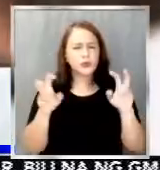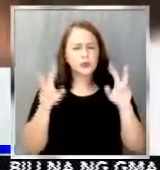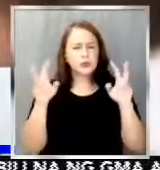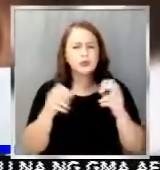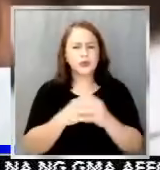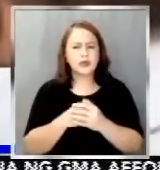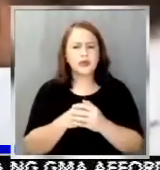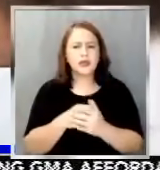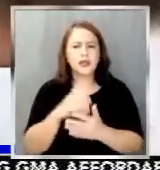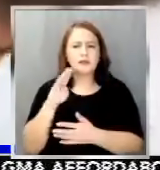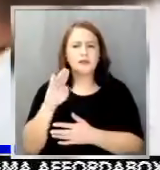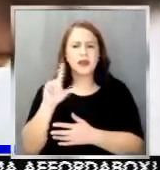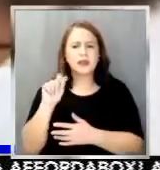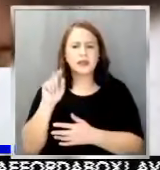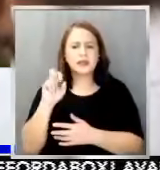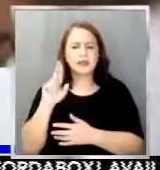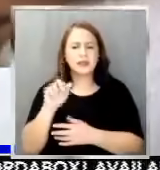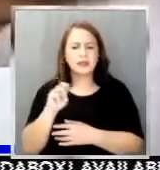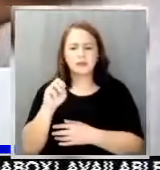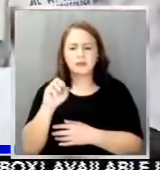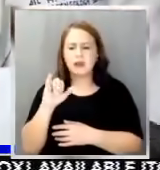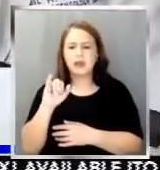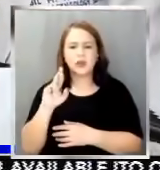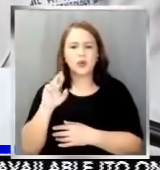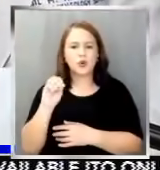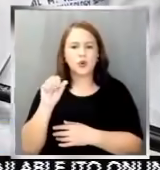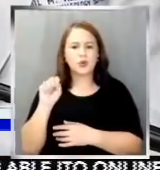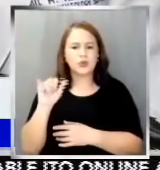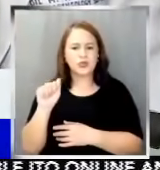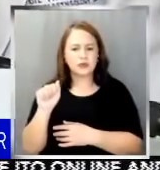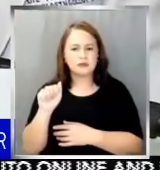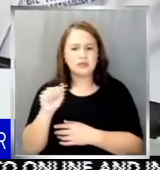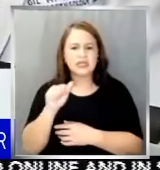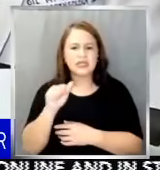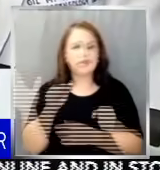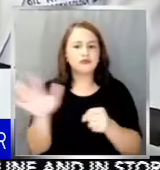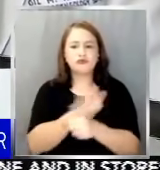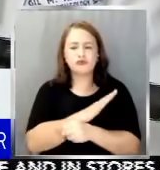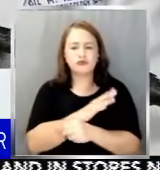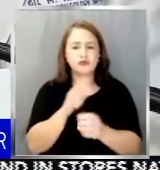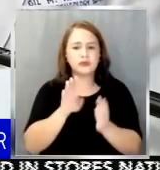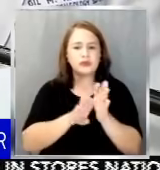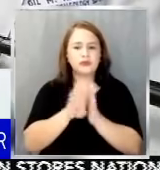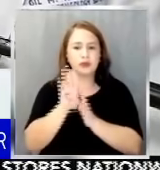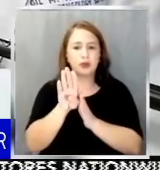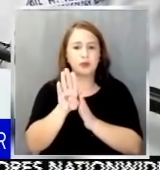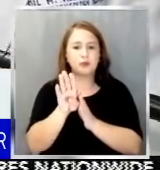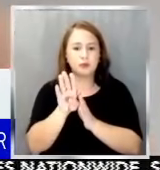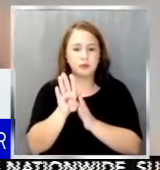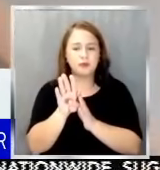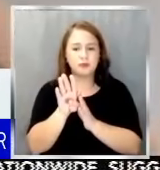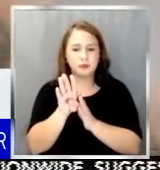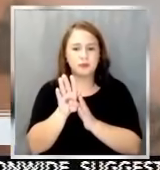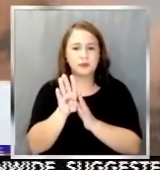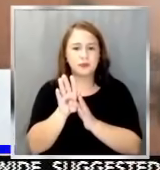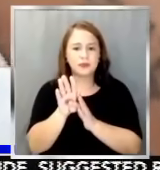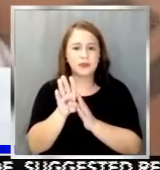bilateral microtia. Hindi masyadong fully developed yung kanyang outer